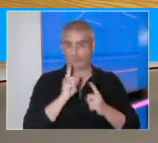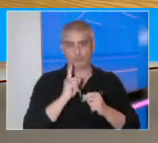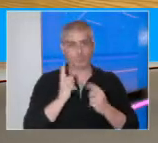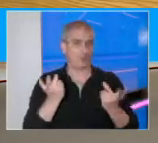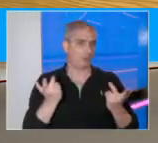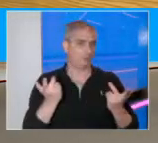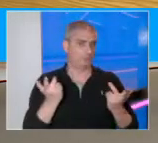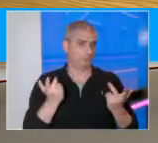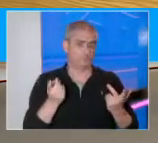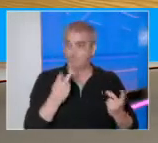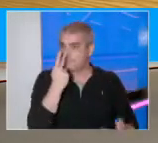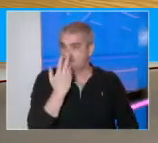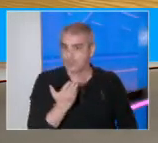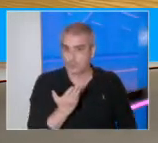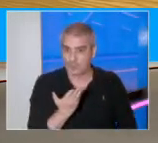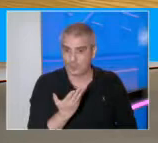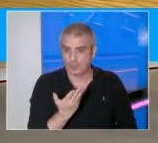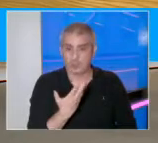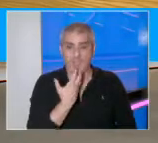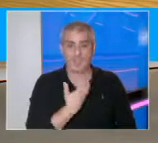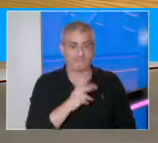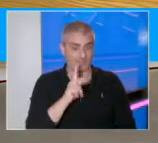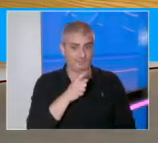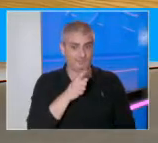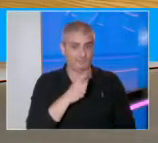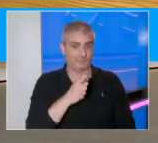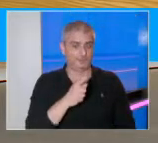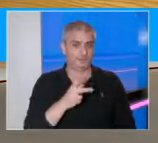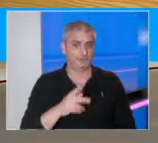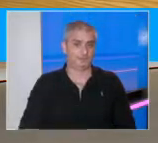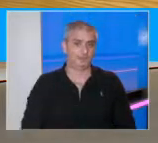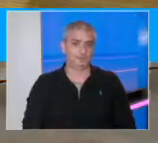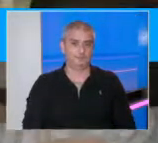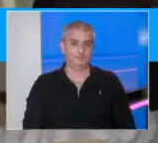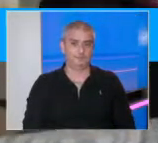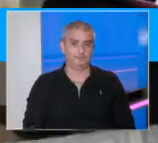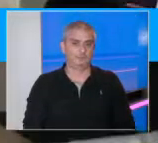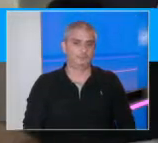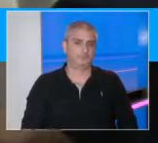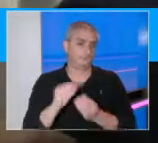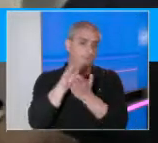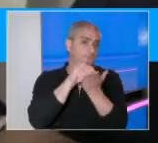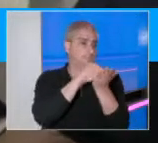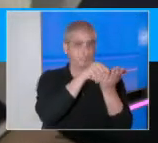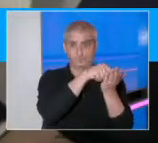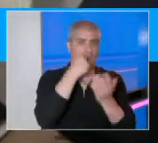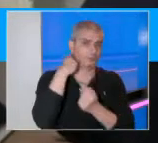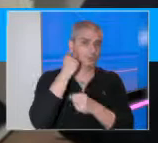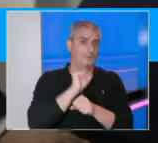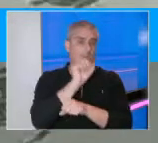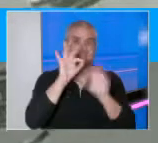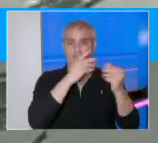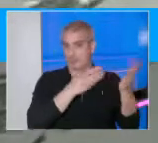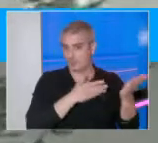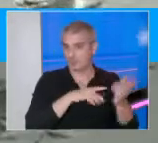לה. והנה אתה רואה שמודל הרב קניאבסקי, אם נגדיר אותו עוד כך, מועתק במקומות נוספים, פתאום אתה שומע על מרד